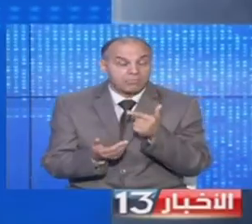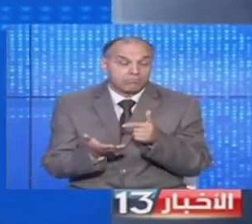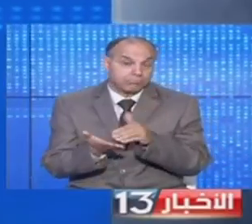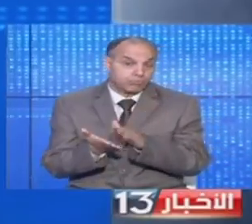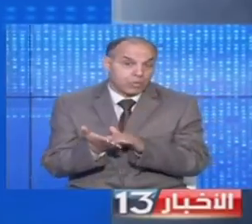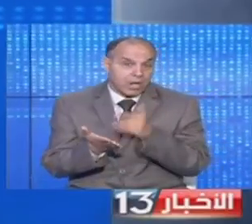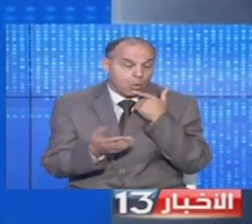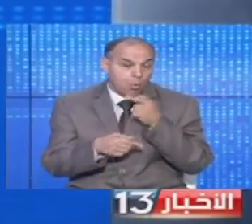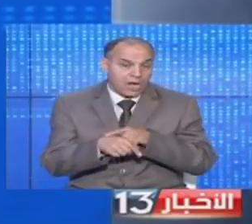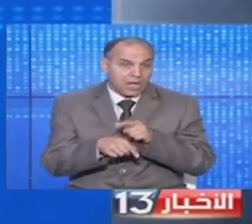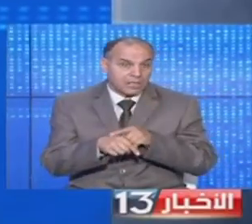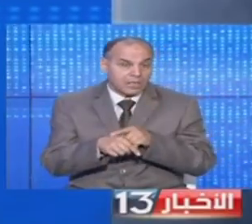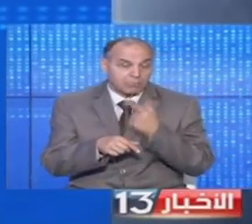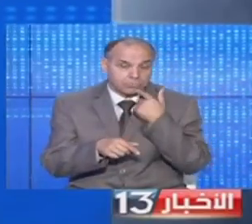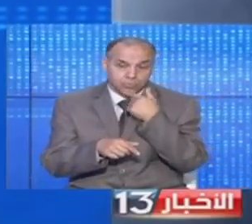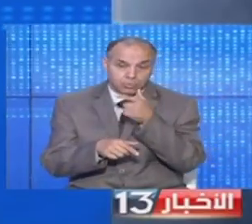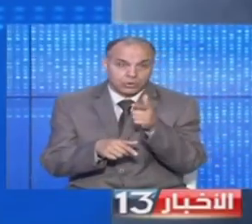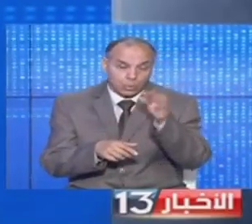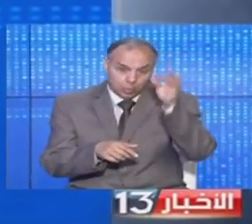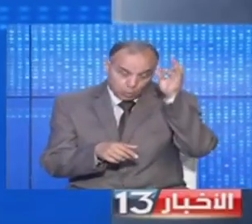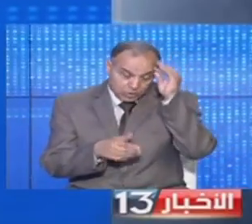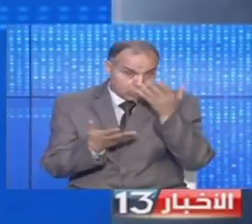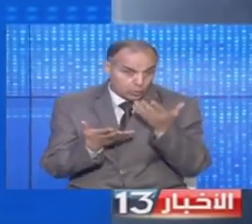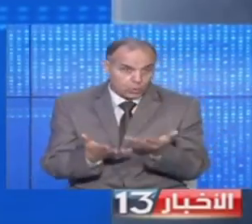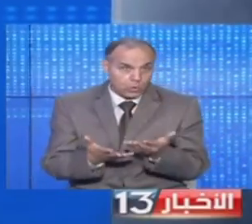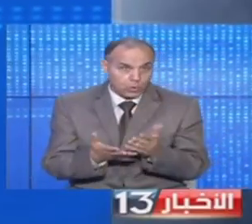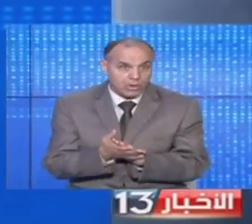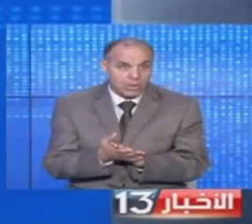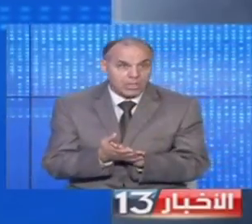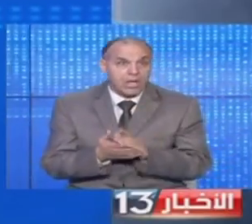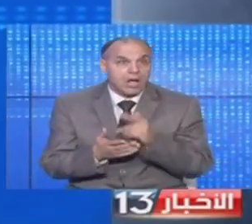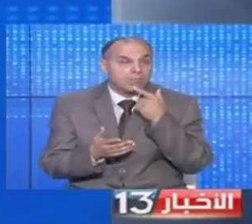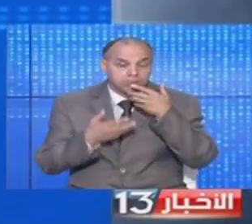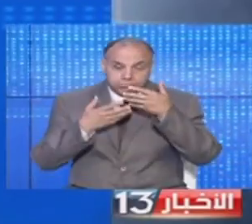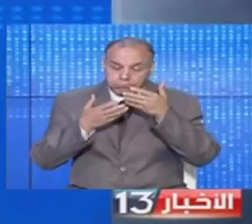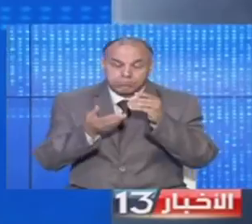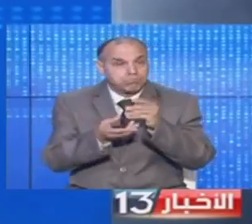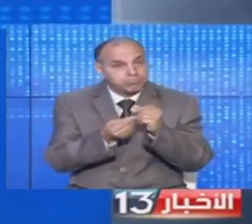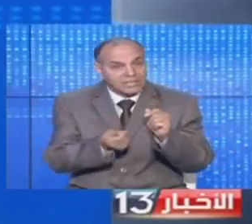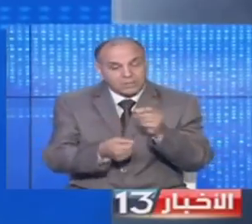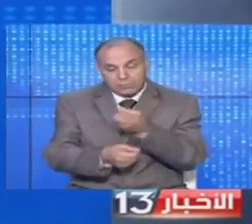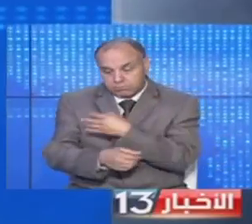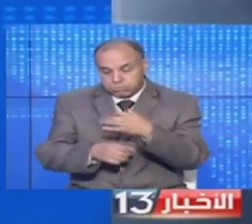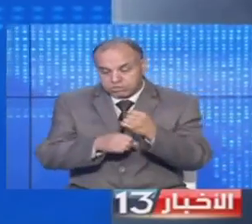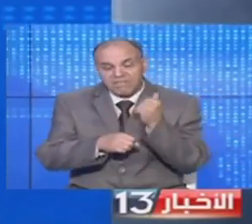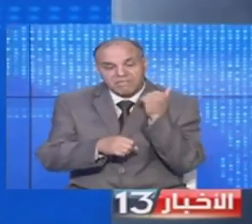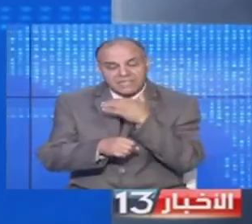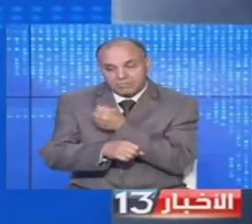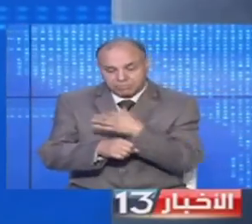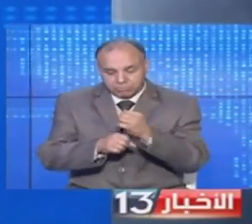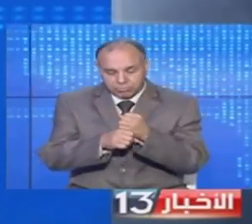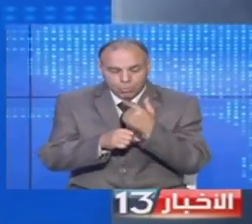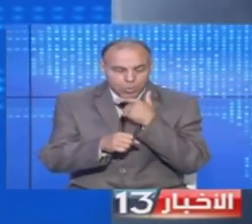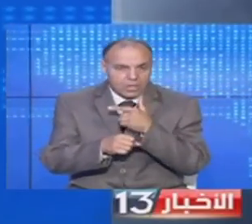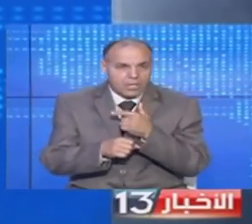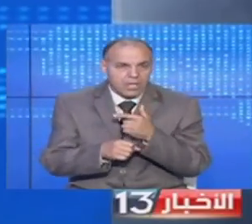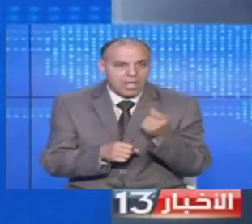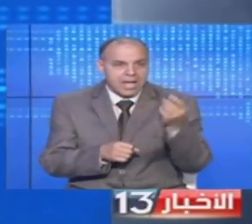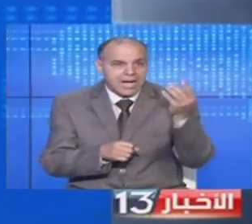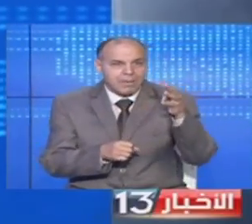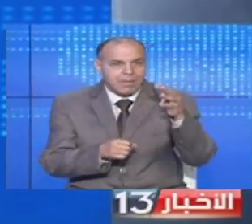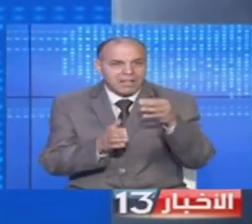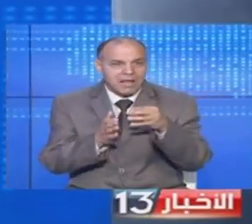في وقت شرعت فيه تونس اليوم في استخدام كميه من التحليل السريعه تقدر باربعمائه